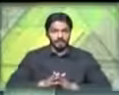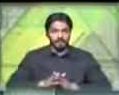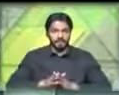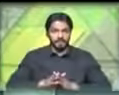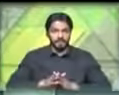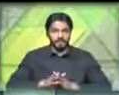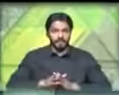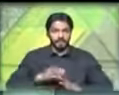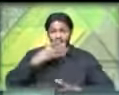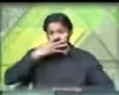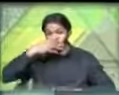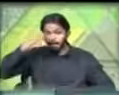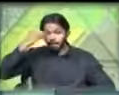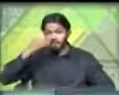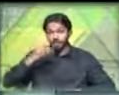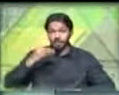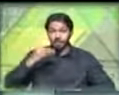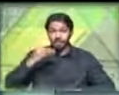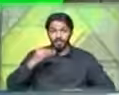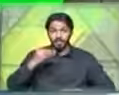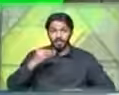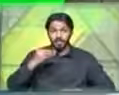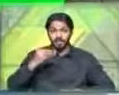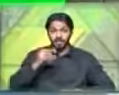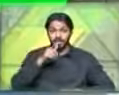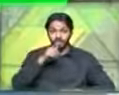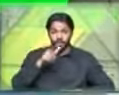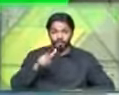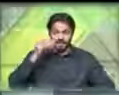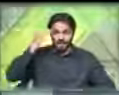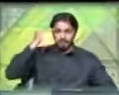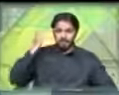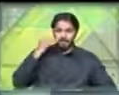وفر الذئب. نعم. بقي طفل وامرأتان.